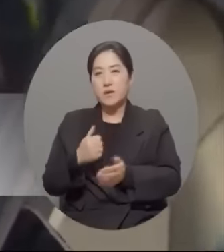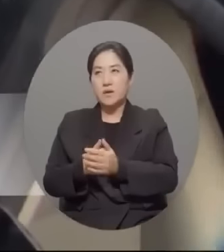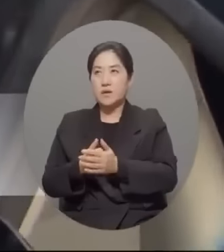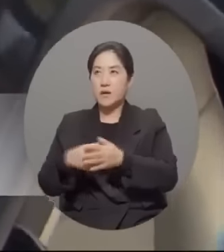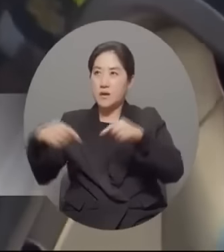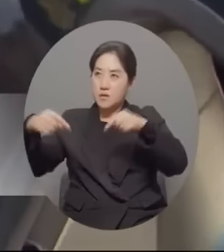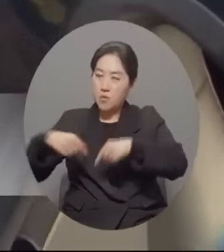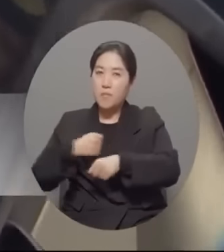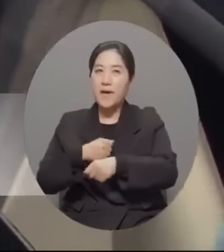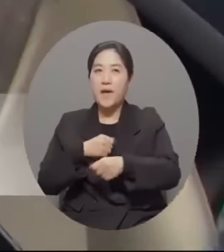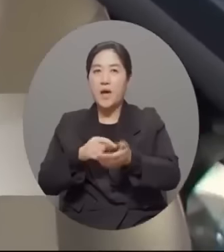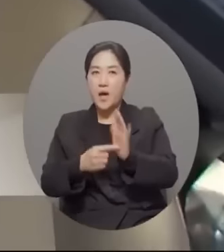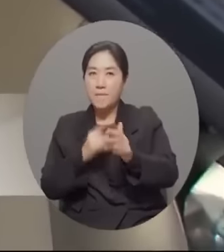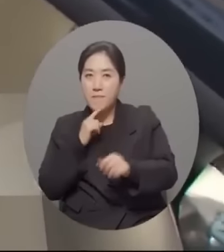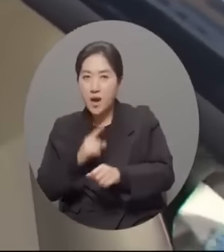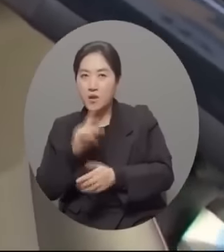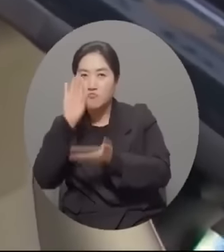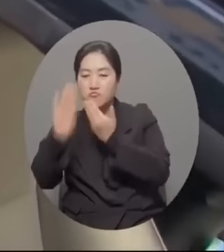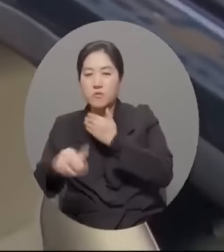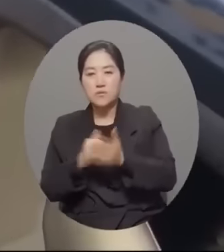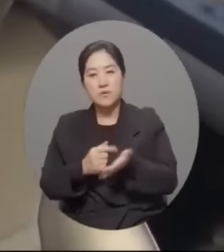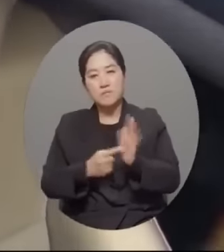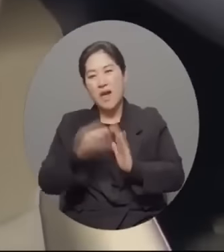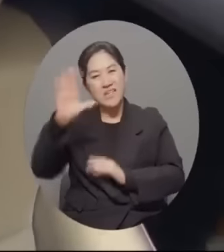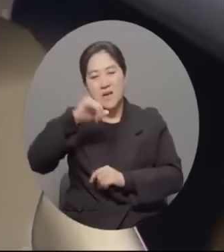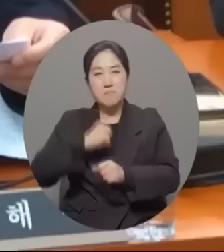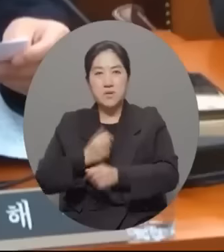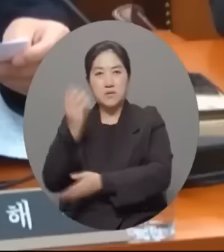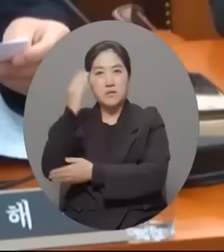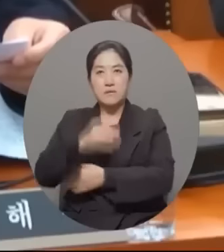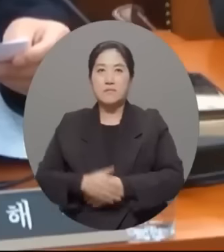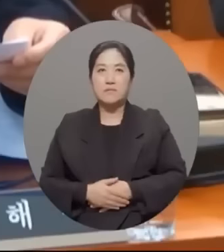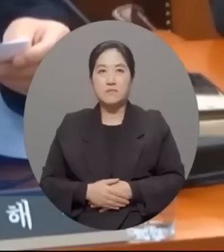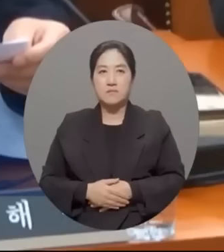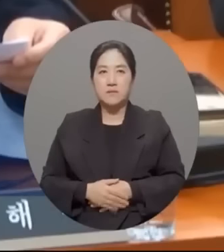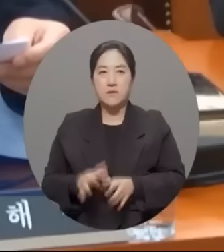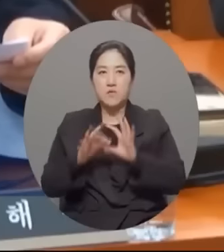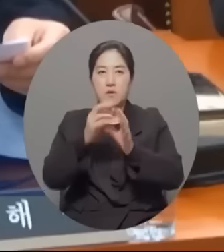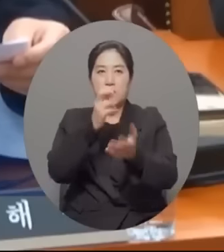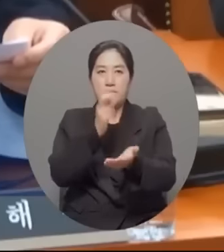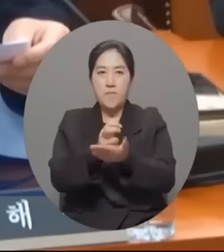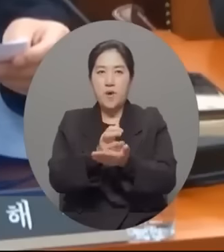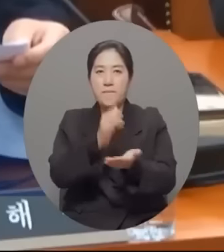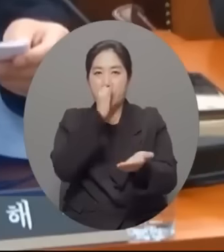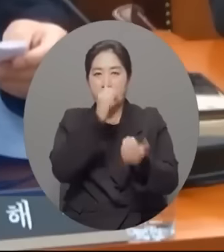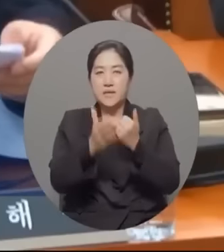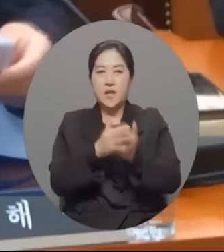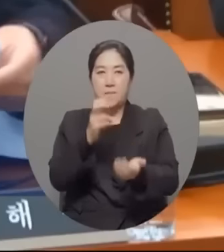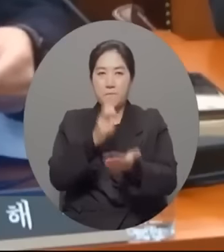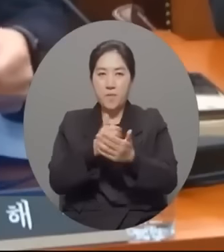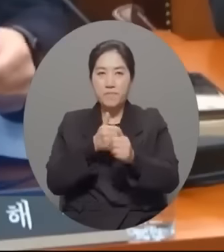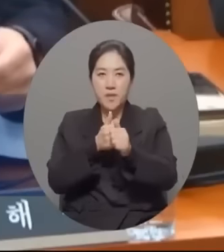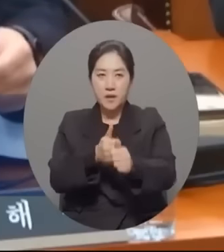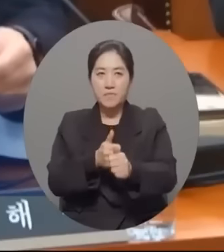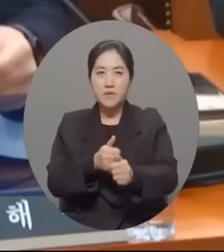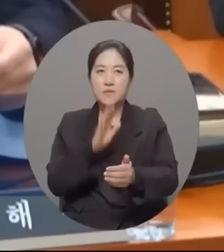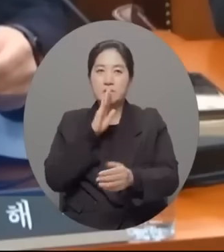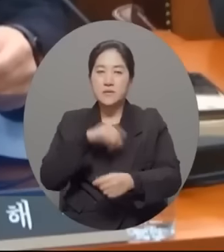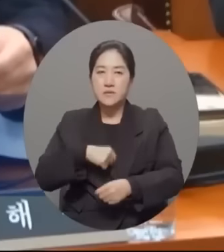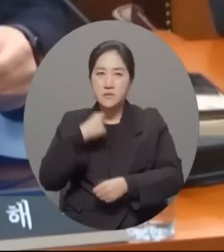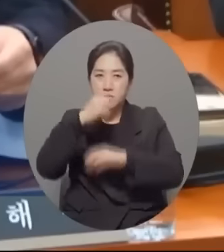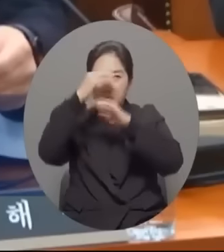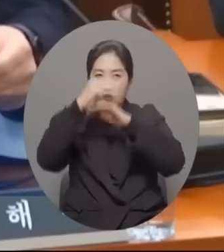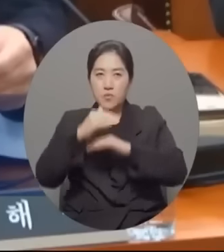협의 중이라고 말했다가 이후 비공개하겠다고 했습니다. 관련 법이 있기 때문에 그 법, 근데 법에 의하면